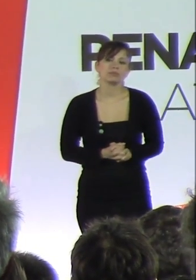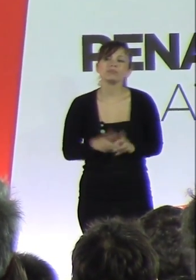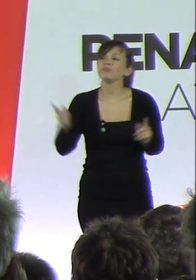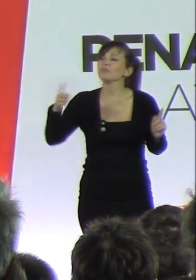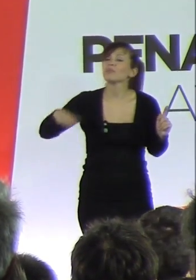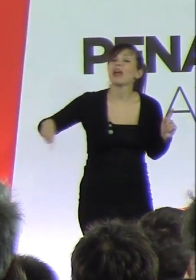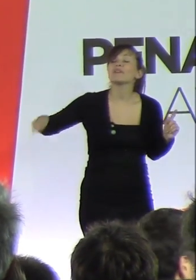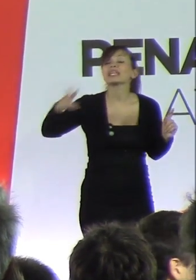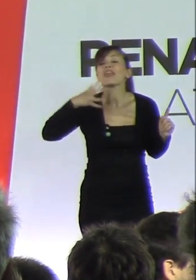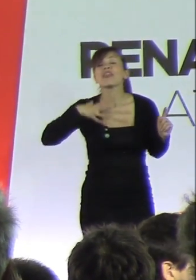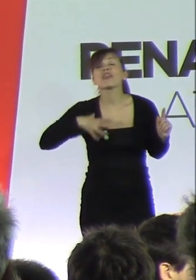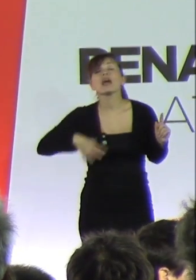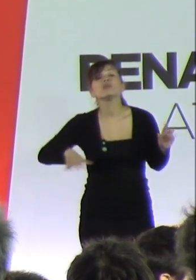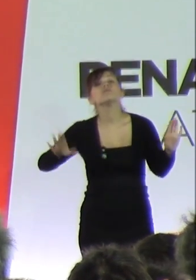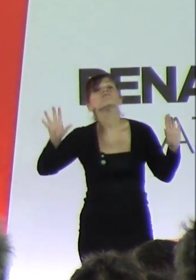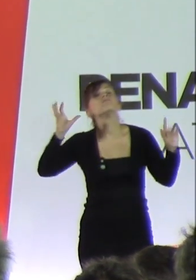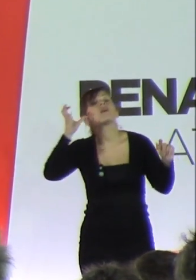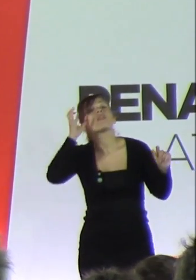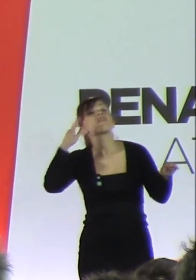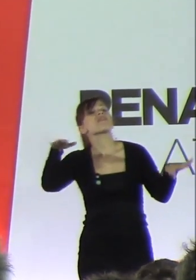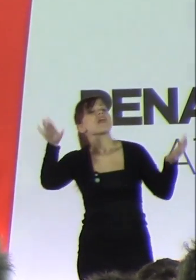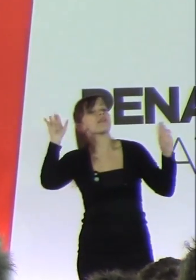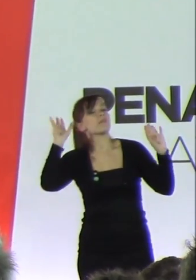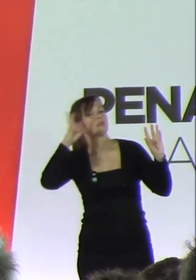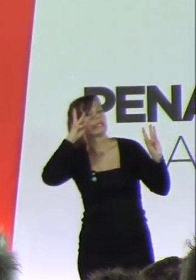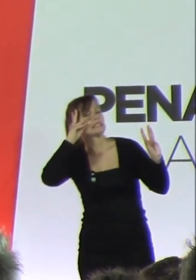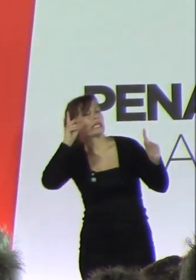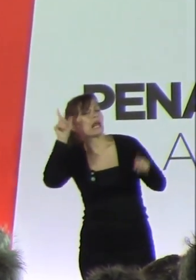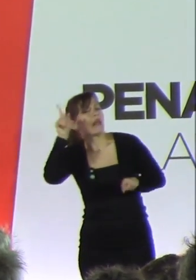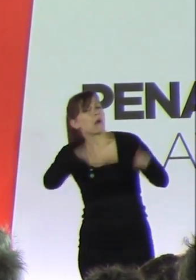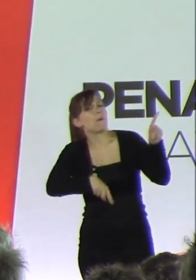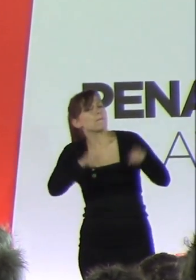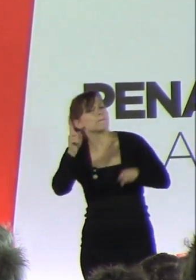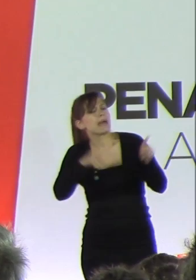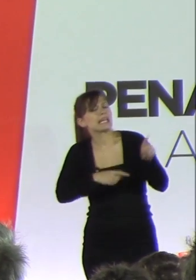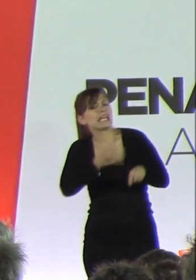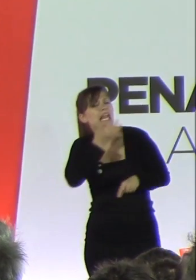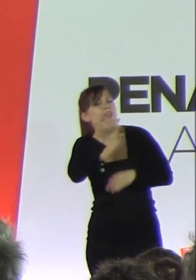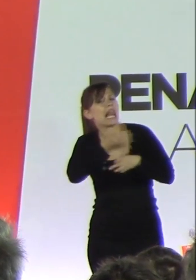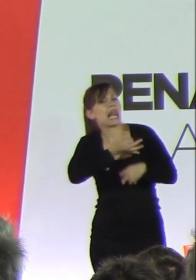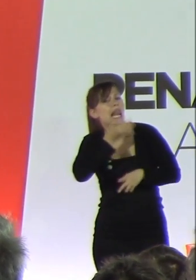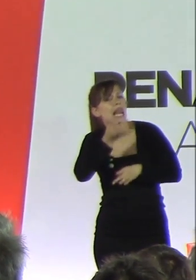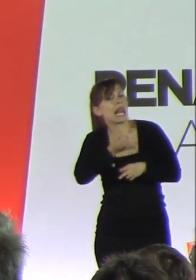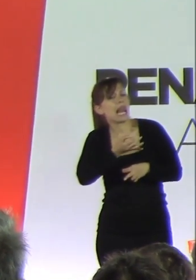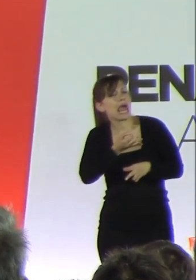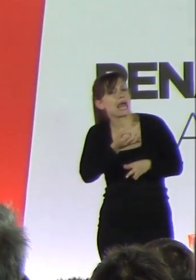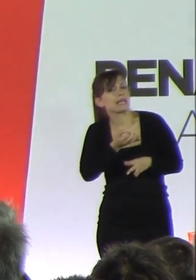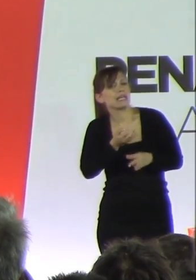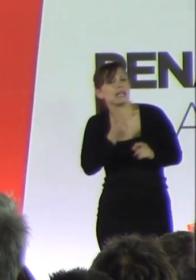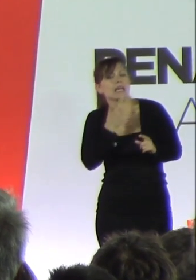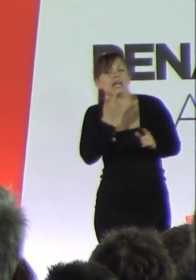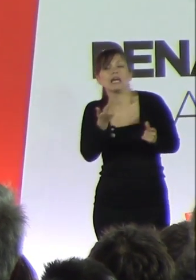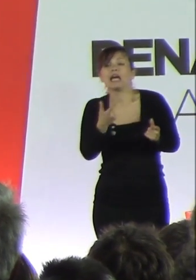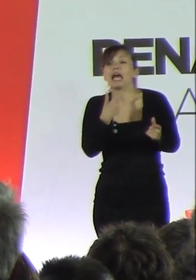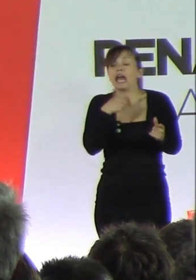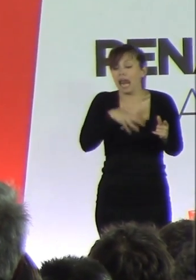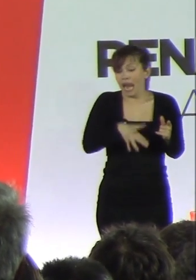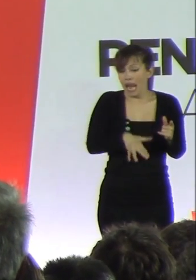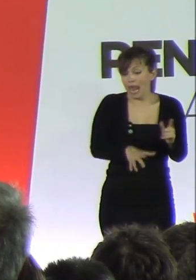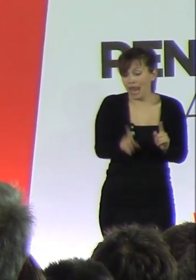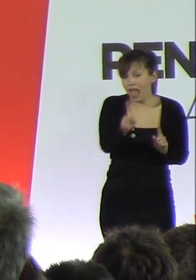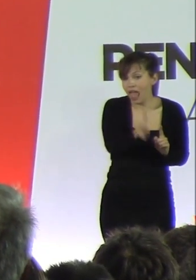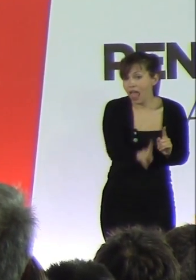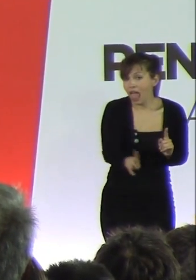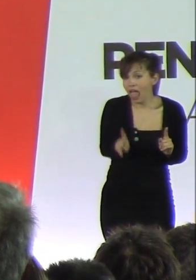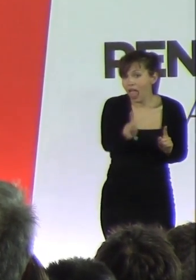να ξεχάσουμε, γι' αυτό και σπέβδουν ορισμένοι από αυτούς να βάλουν λευκό χρώμα το βράδυ των